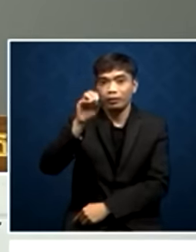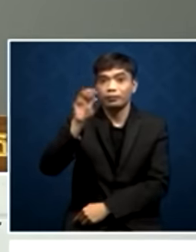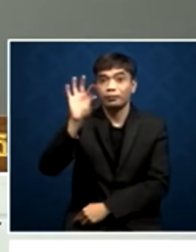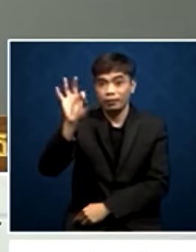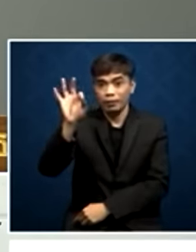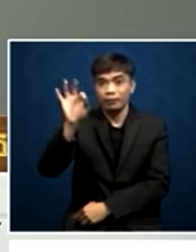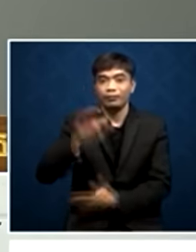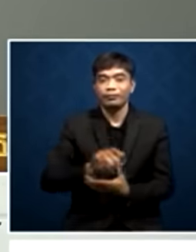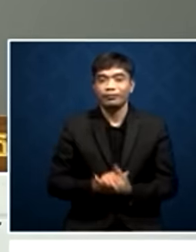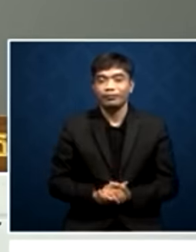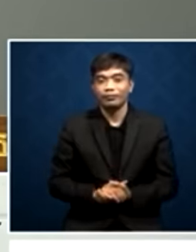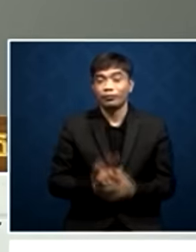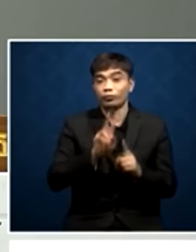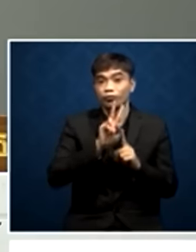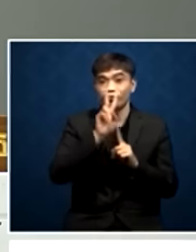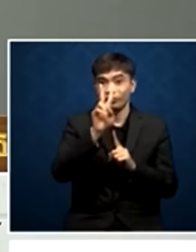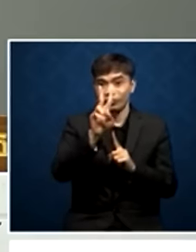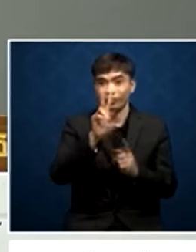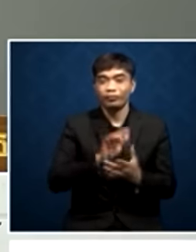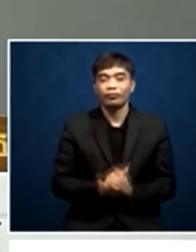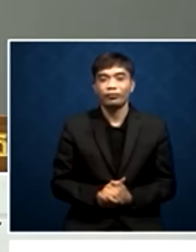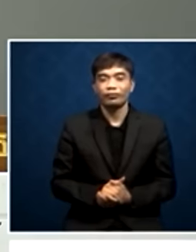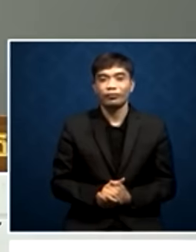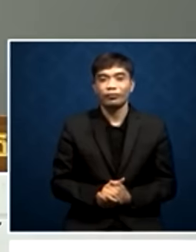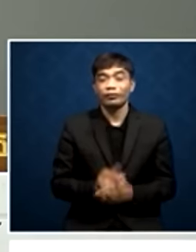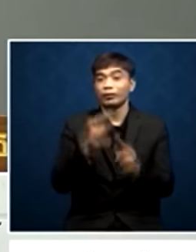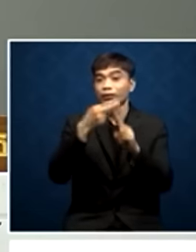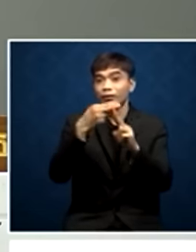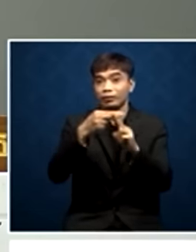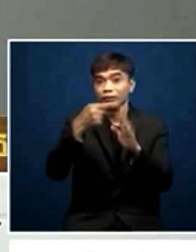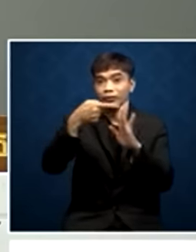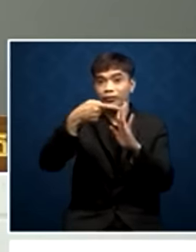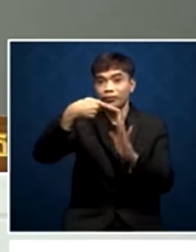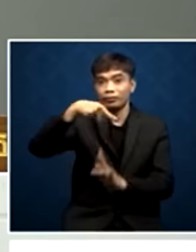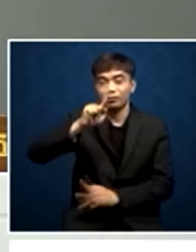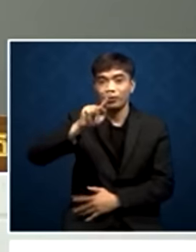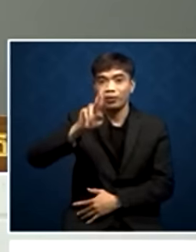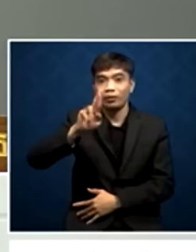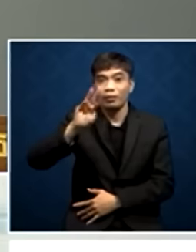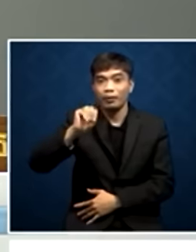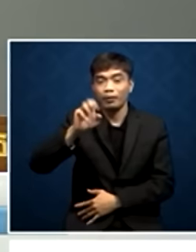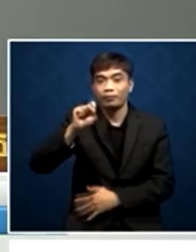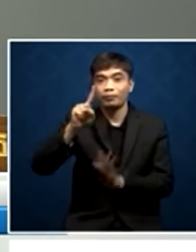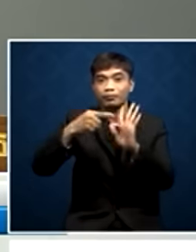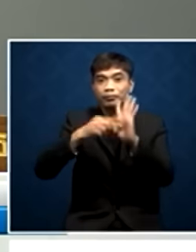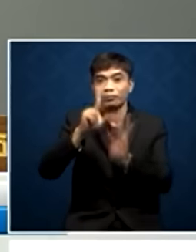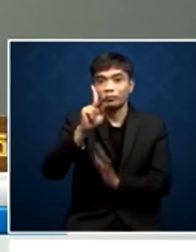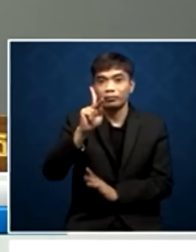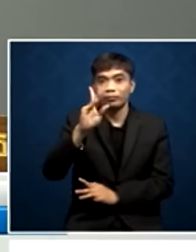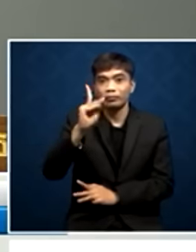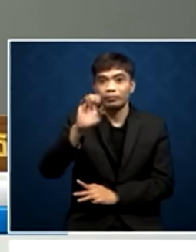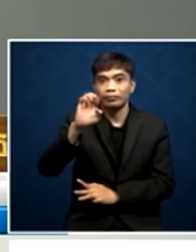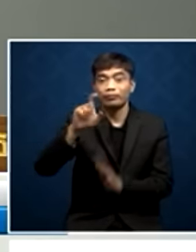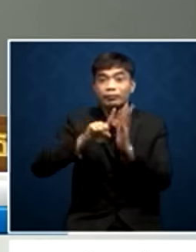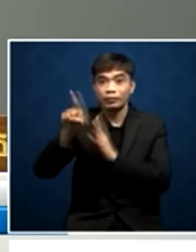นน2นายเปรมศักดิ์ปิยยุระได้13คะ